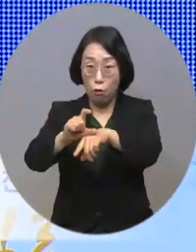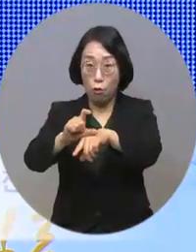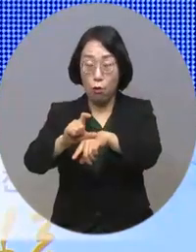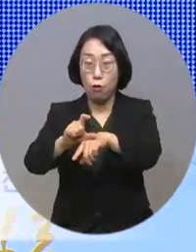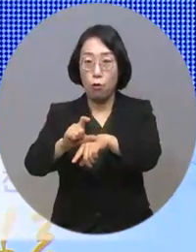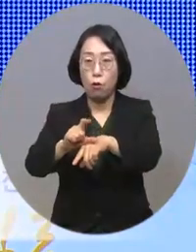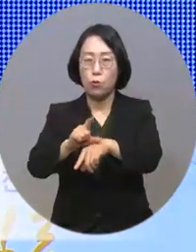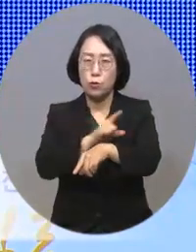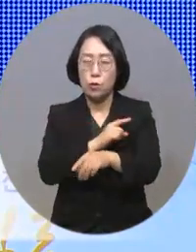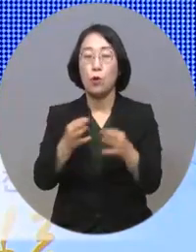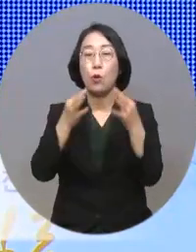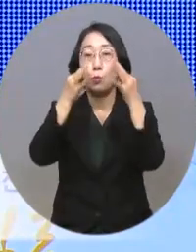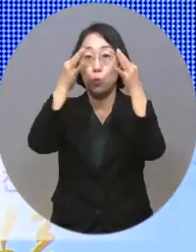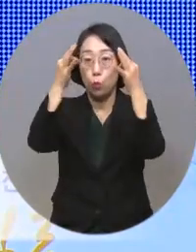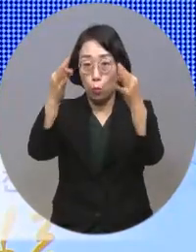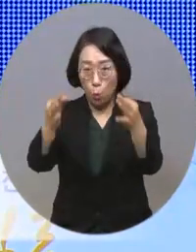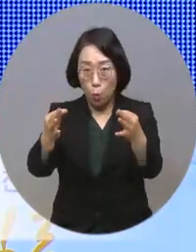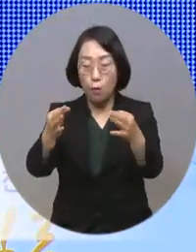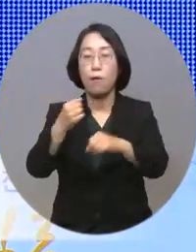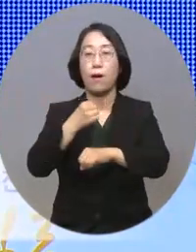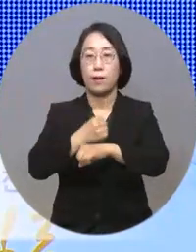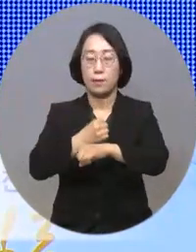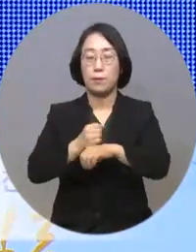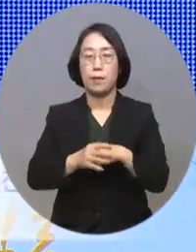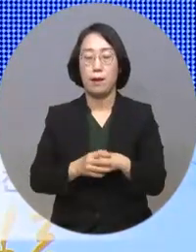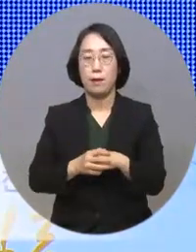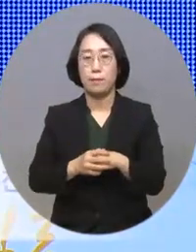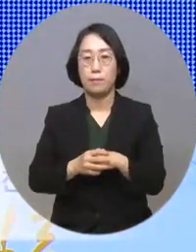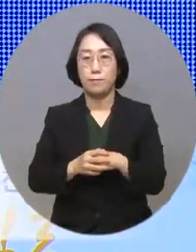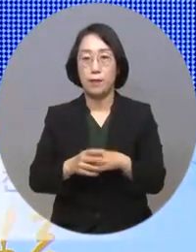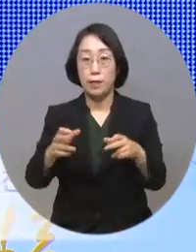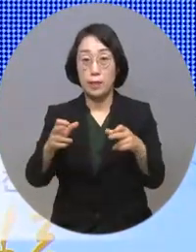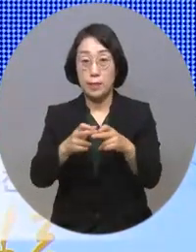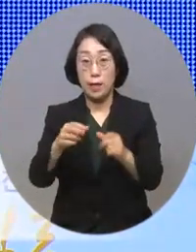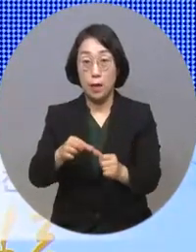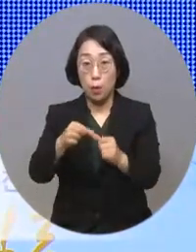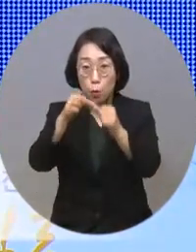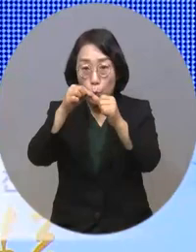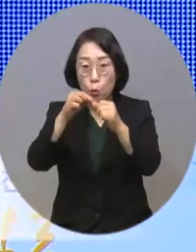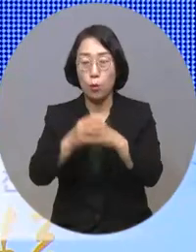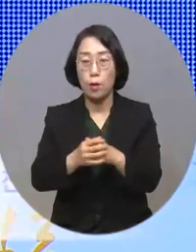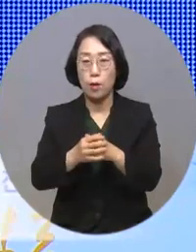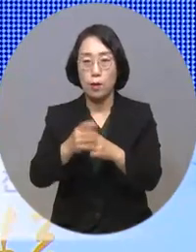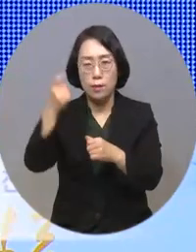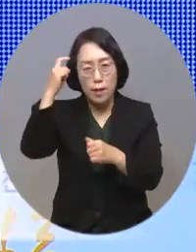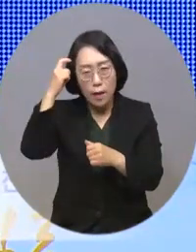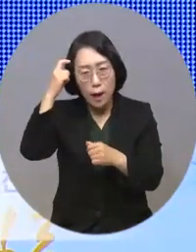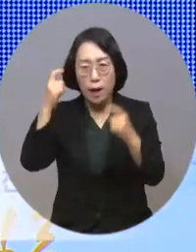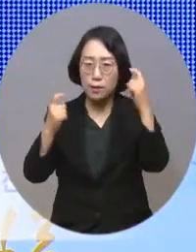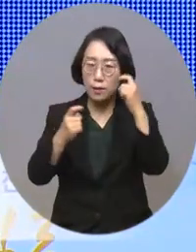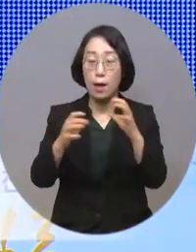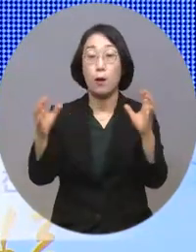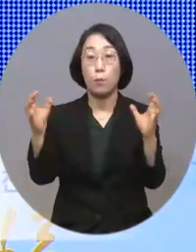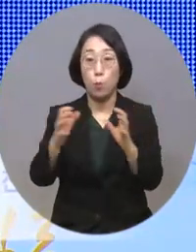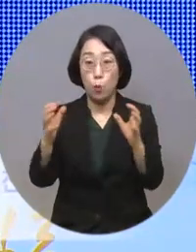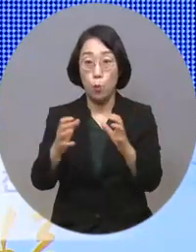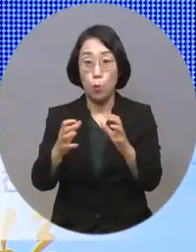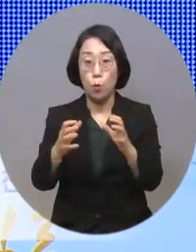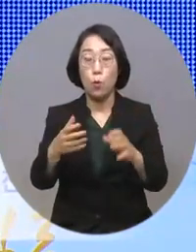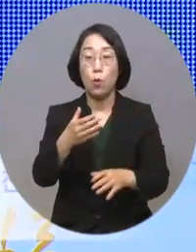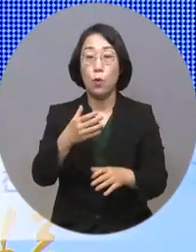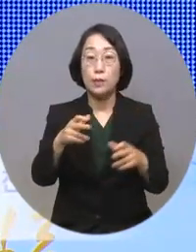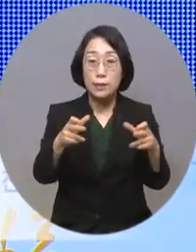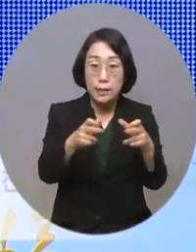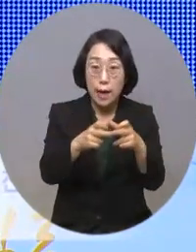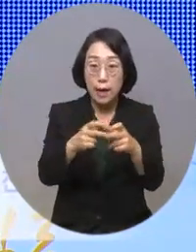최선의 노력을 다하겠습니다. 장애인 고용의 가치가 모여서 장애인과 비장애인